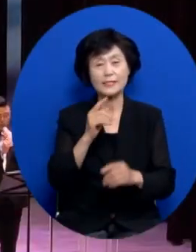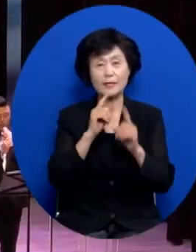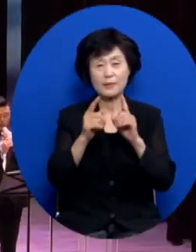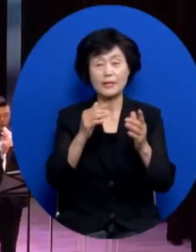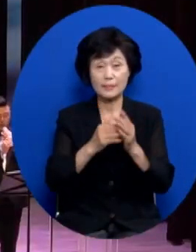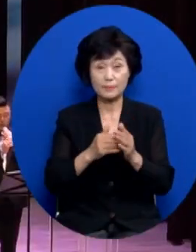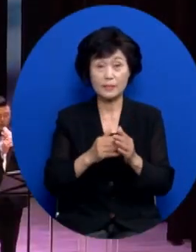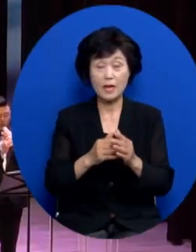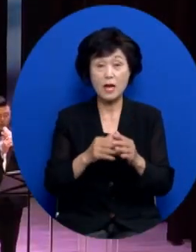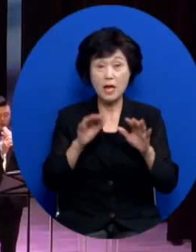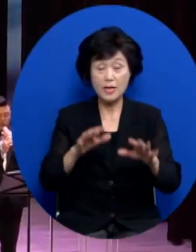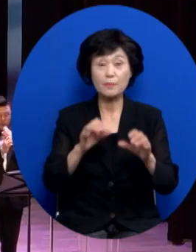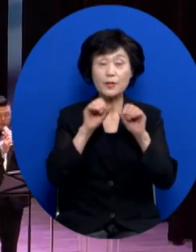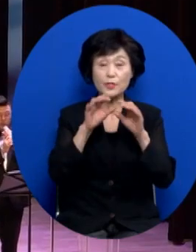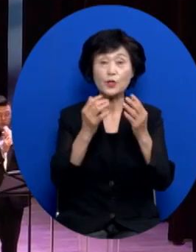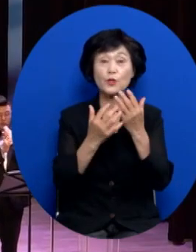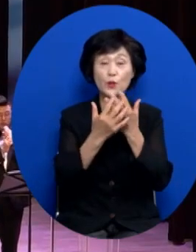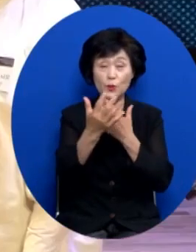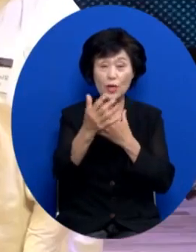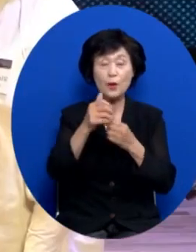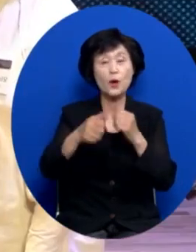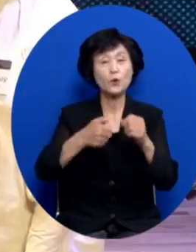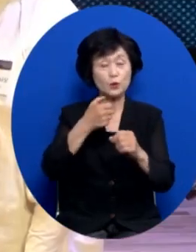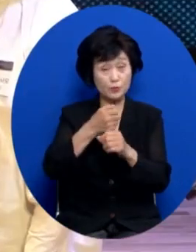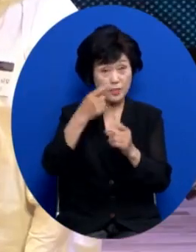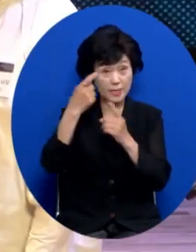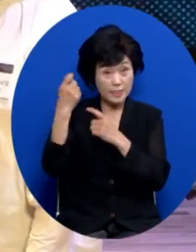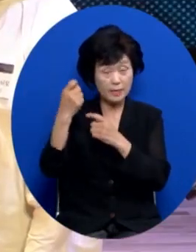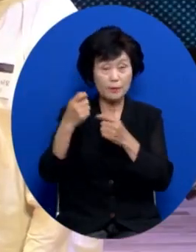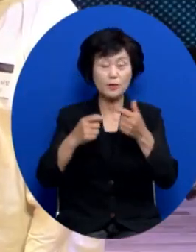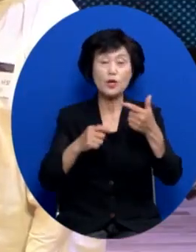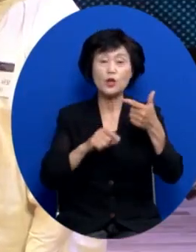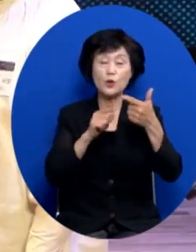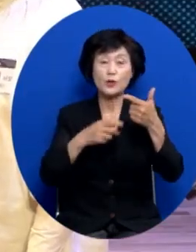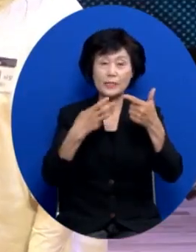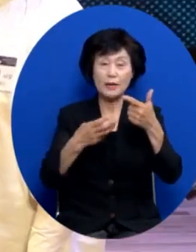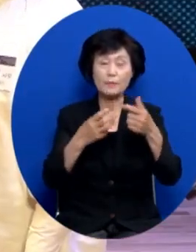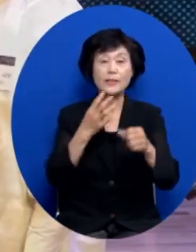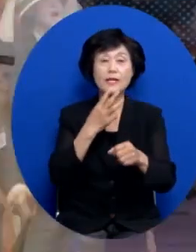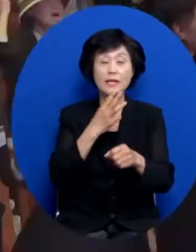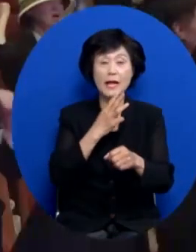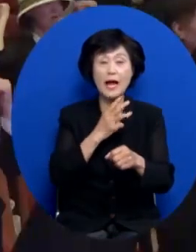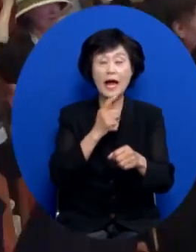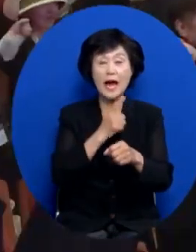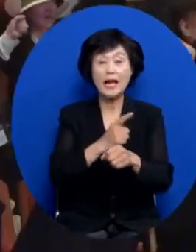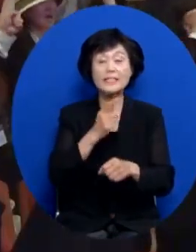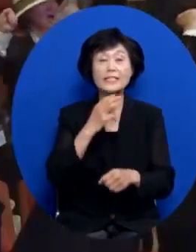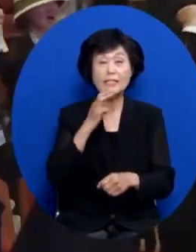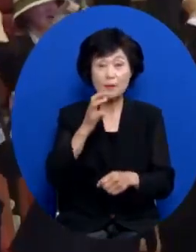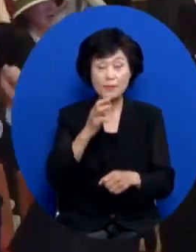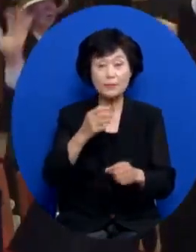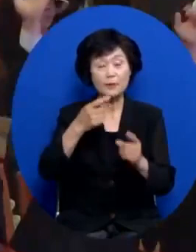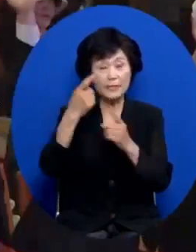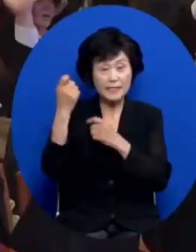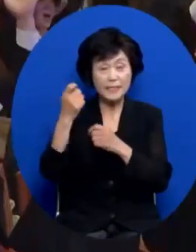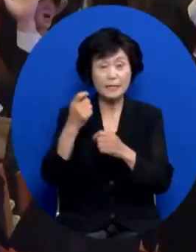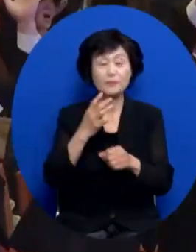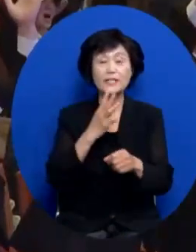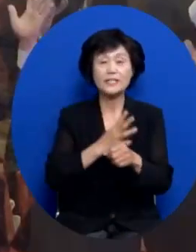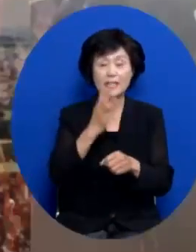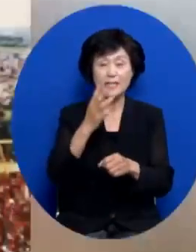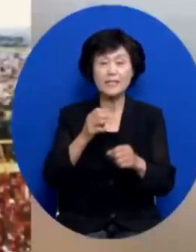빌리 그레엄 전도대회 50주년 기념대회는 3일 1시 30분 기념음악회를 3시 본대회가